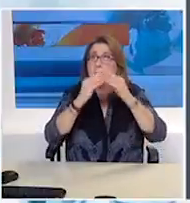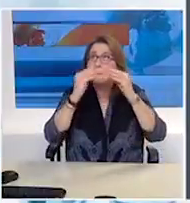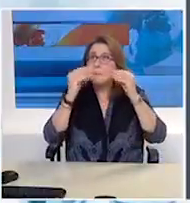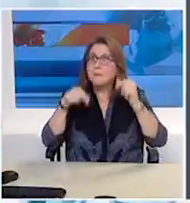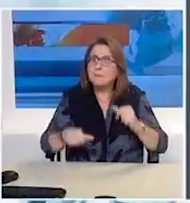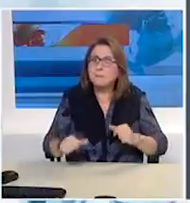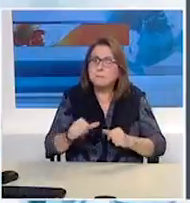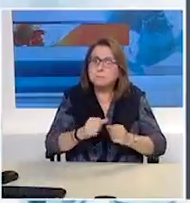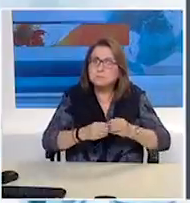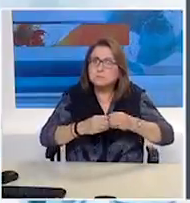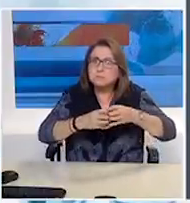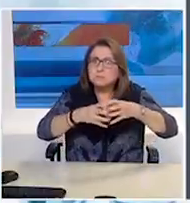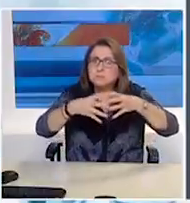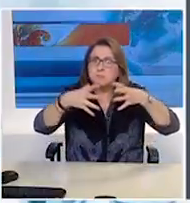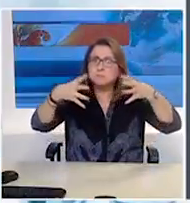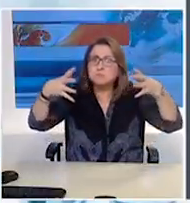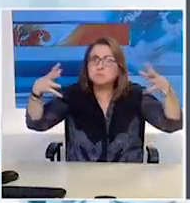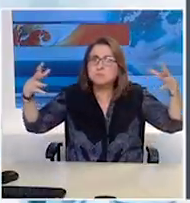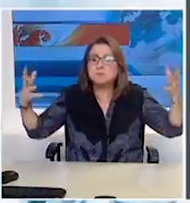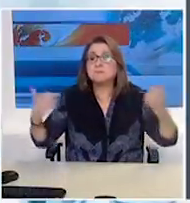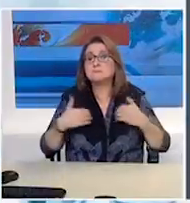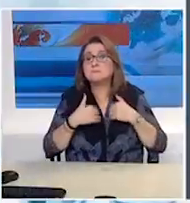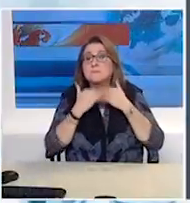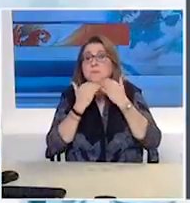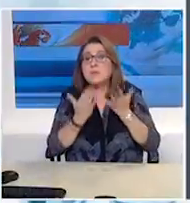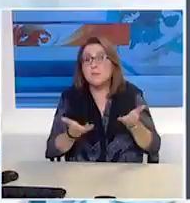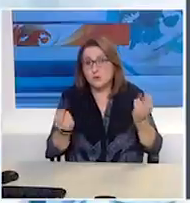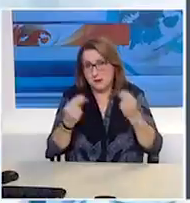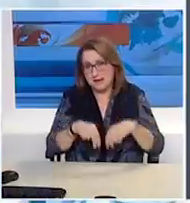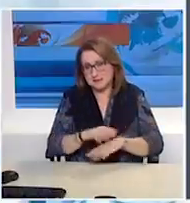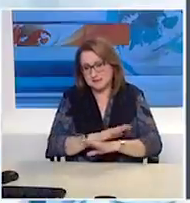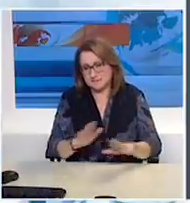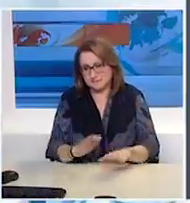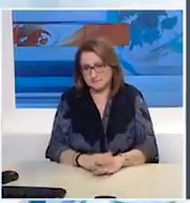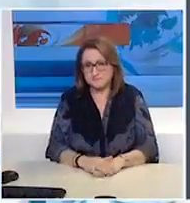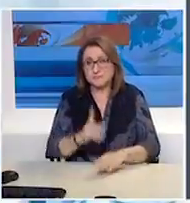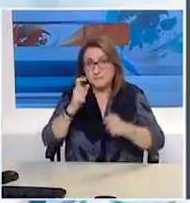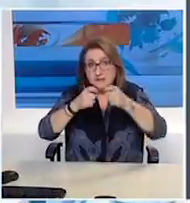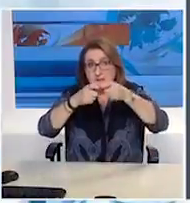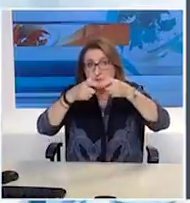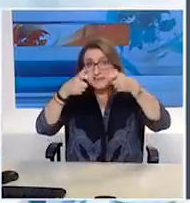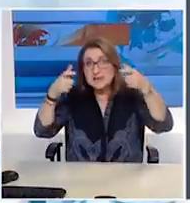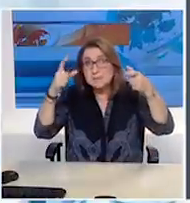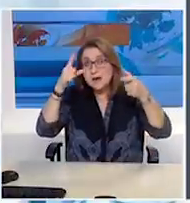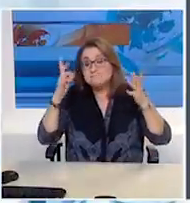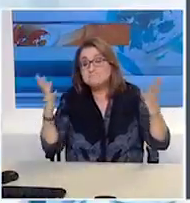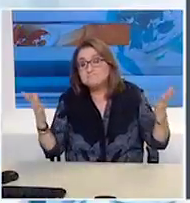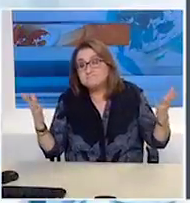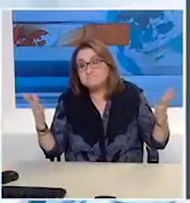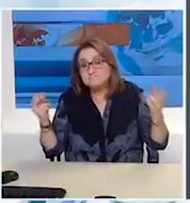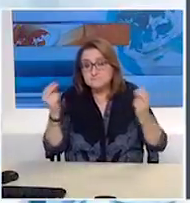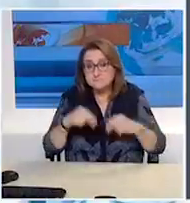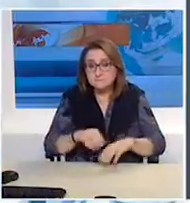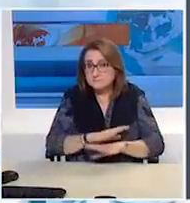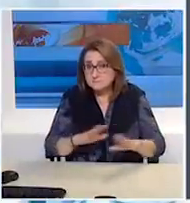τρόπο του προβλήματος της ρύπανσης του αέρα και φυσικά της κλιματικής αλλαγής. Πρέπει να είναι ξεκάθαρο σε όλους μας πως